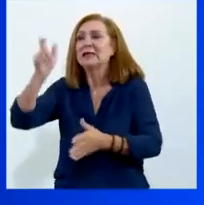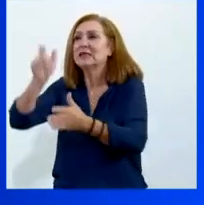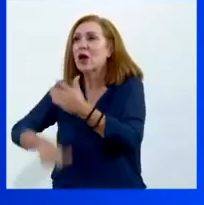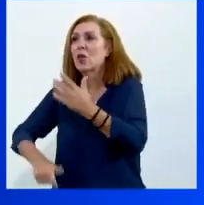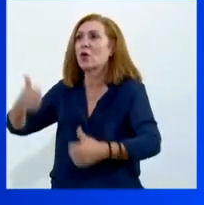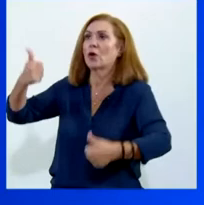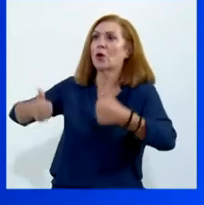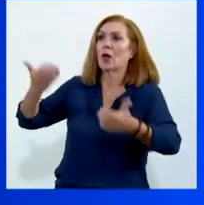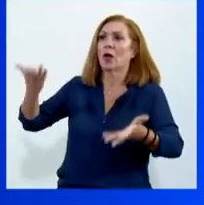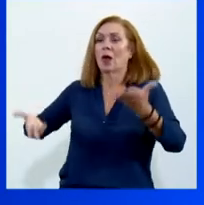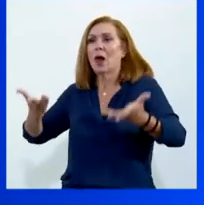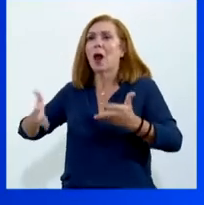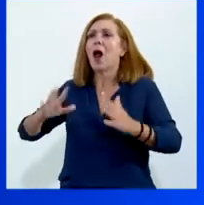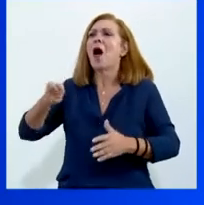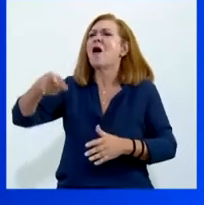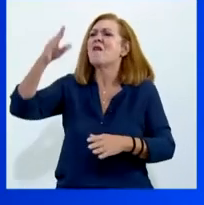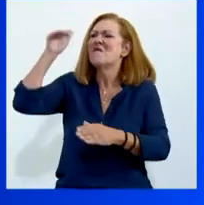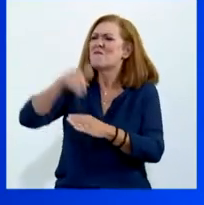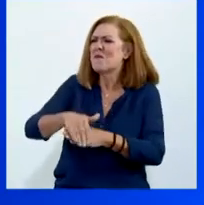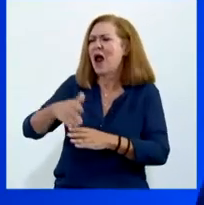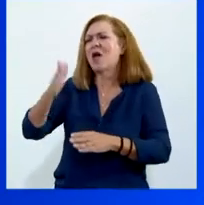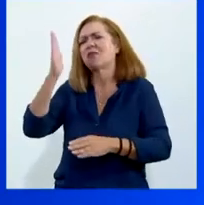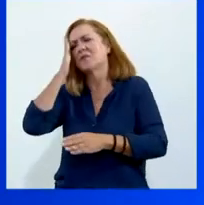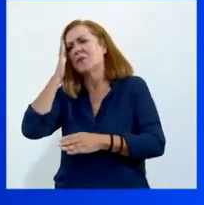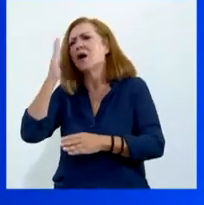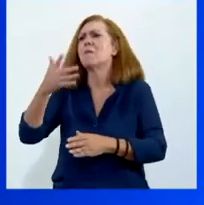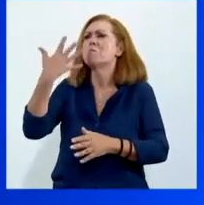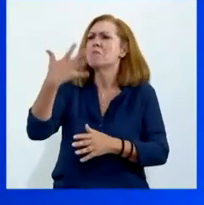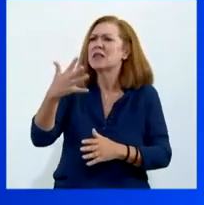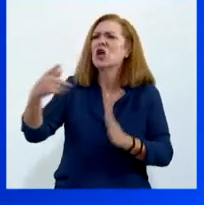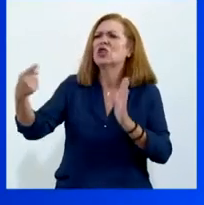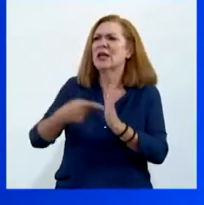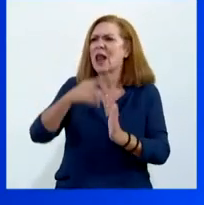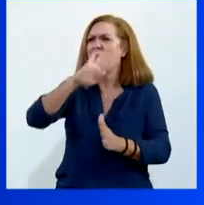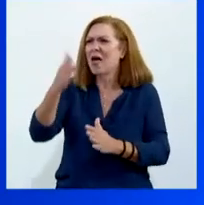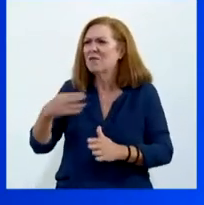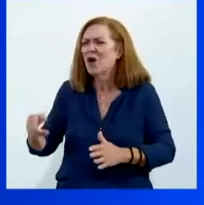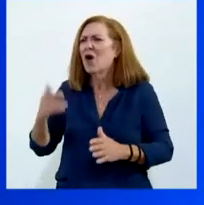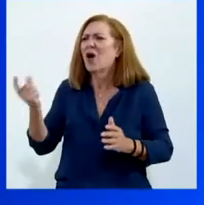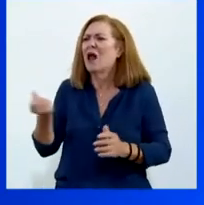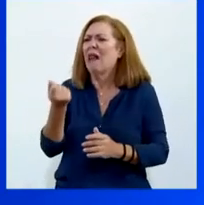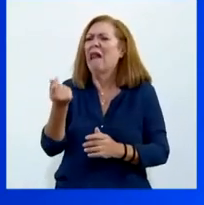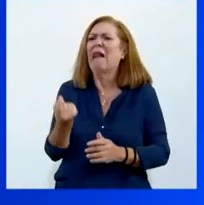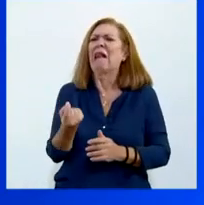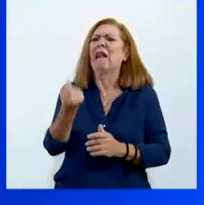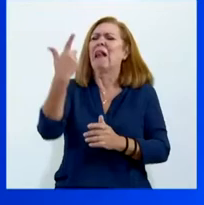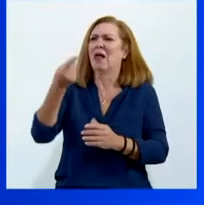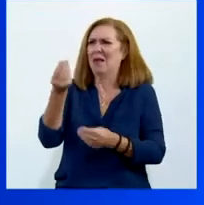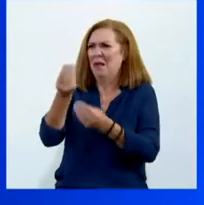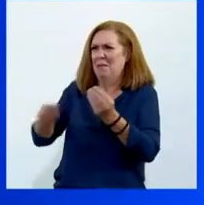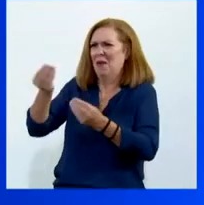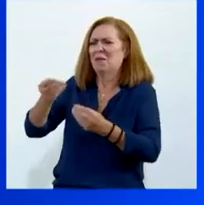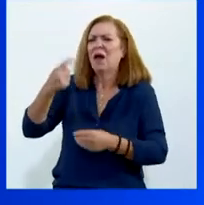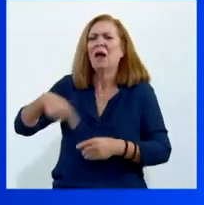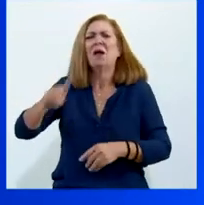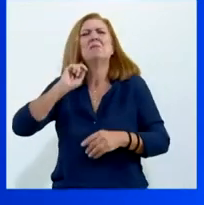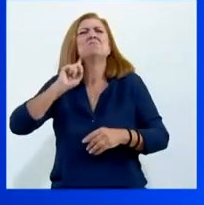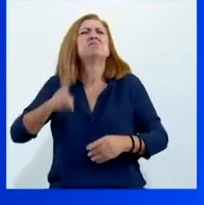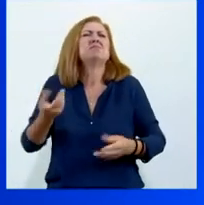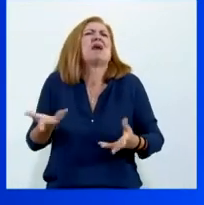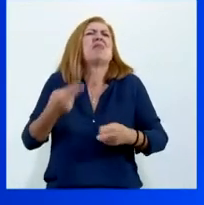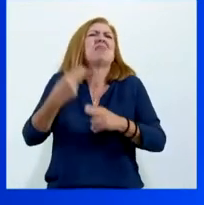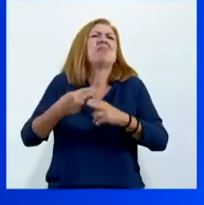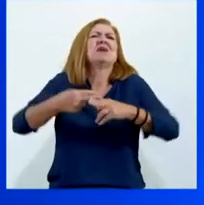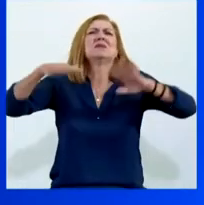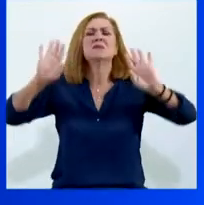χρεώνουν 500 και 1000 ευρώ το βράδυ, να πληρώσει κάποιος και 5 ευρώ παραπάνω το βράδυ για ένα αποθεματικό το οποίο θα